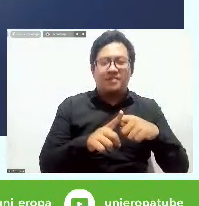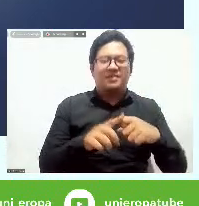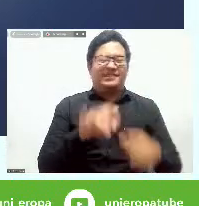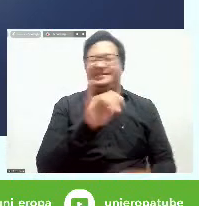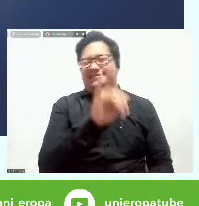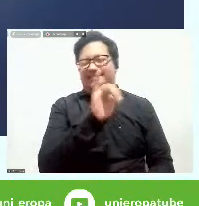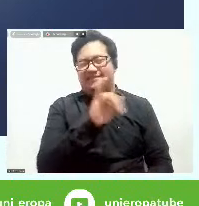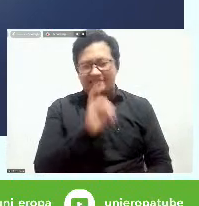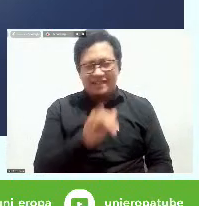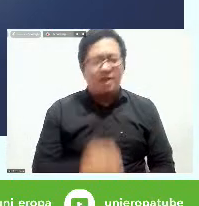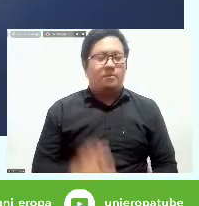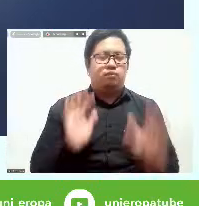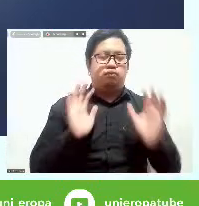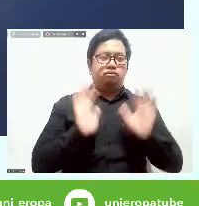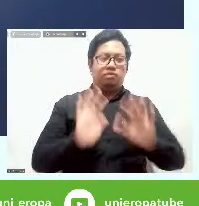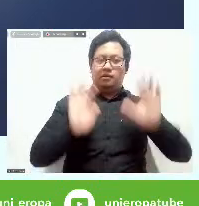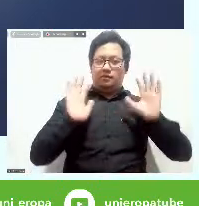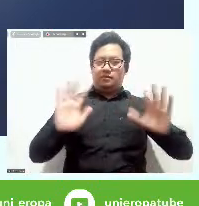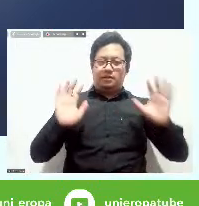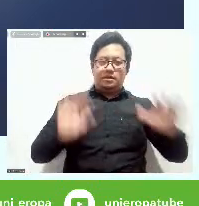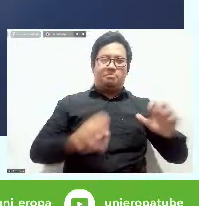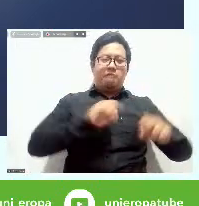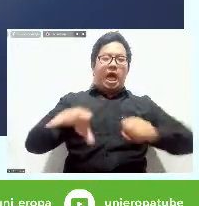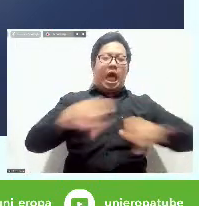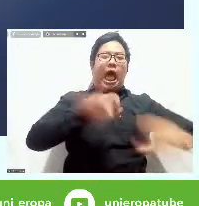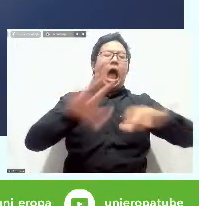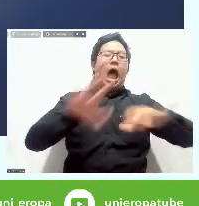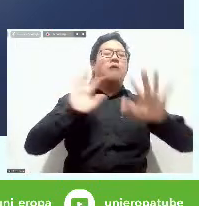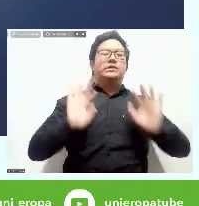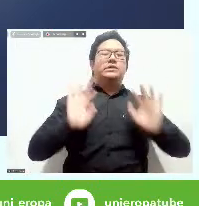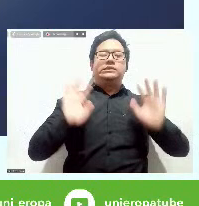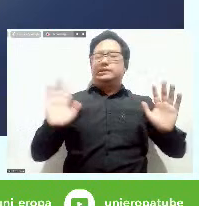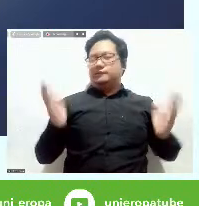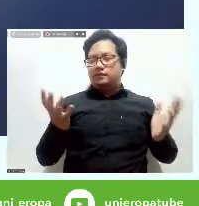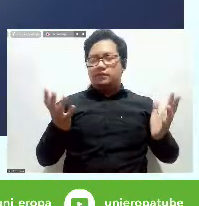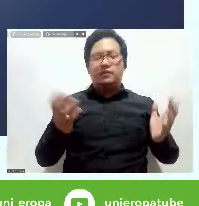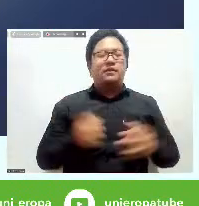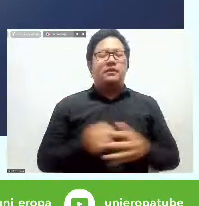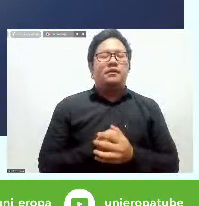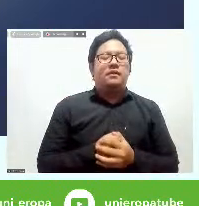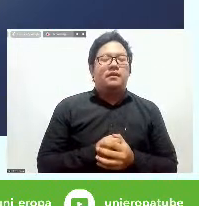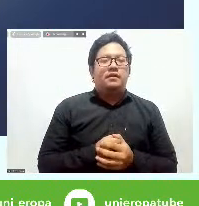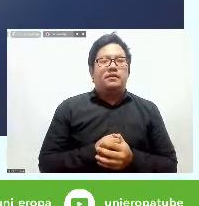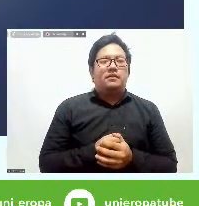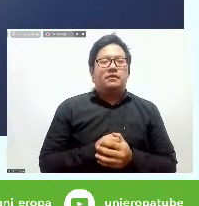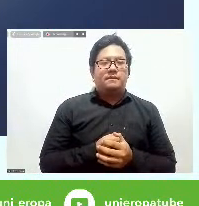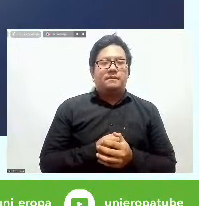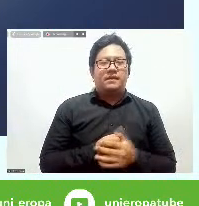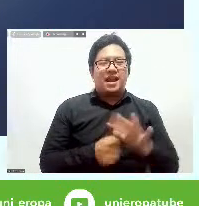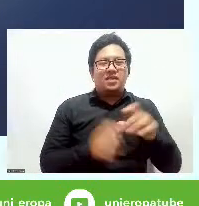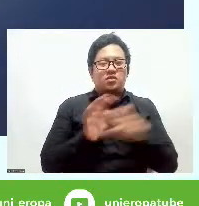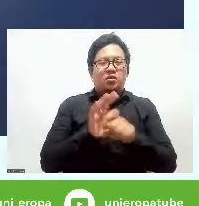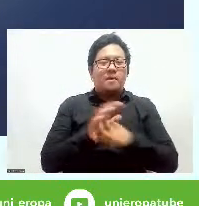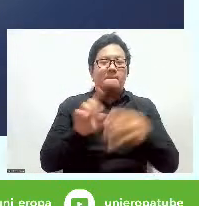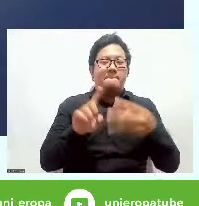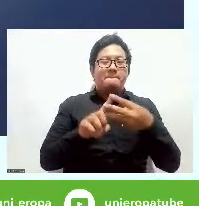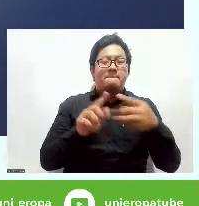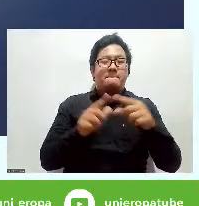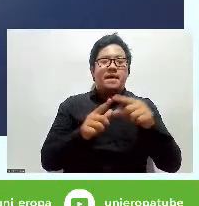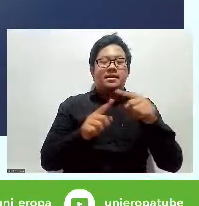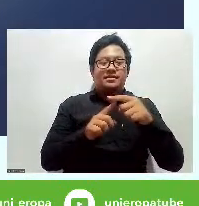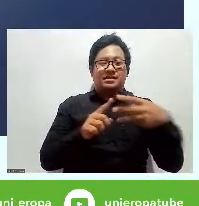malah kadang-kadang suka-suka banyak juga yang kayak baterai kemudian